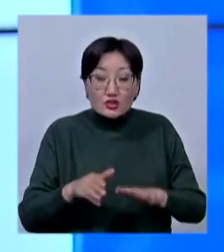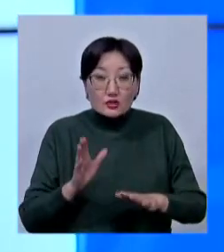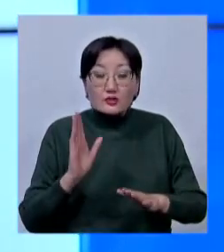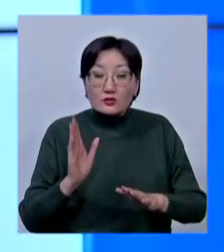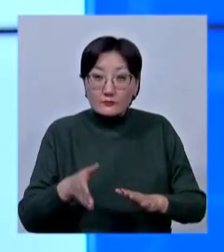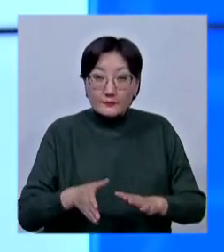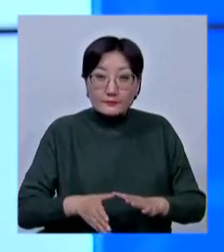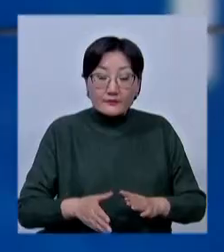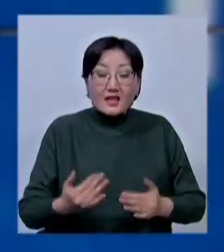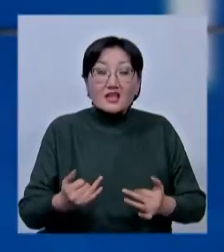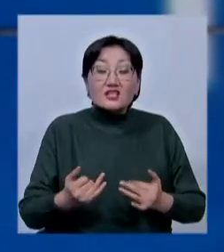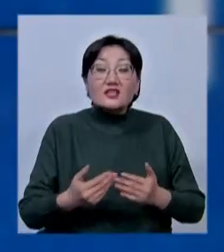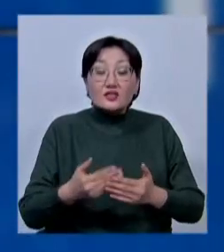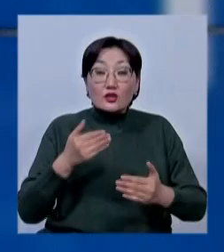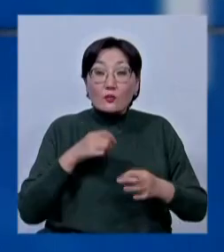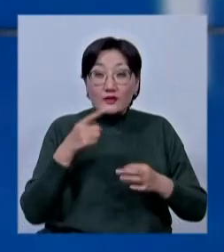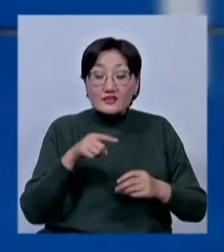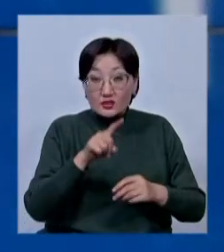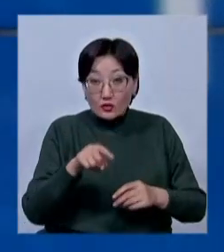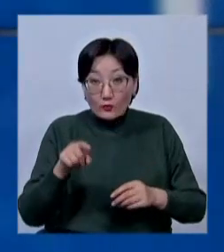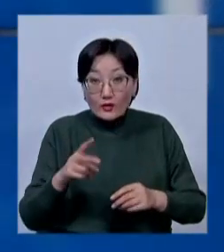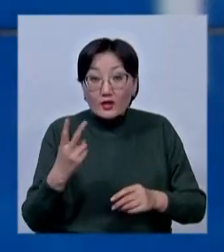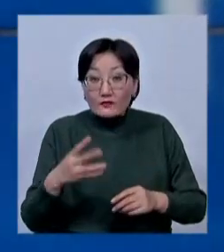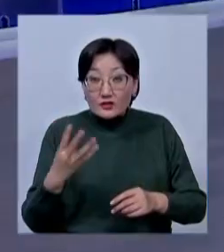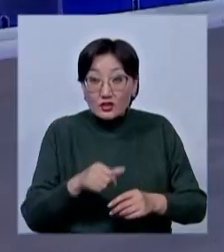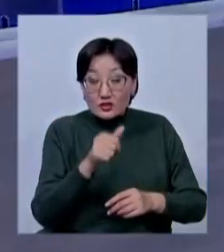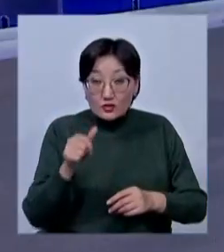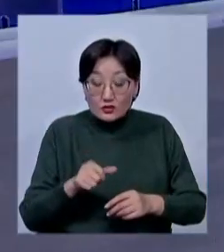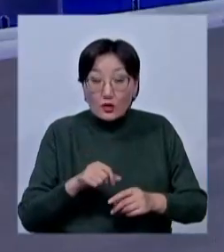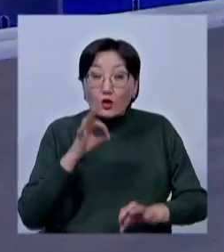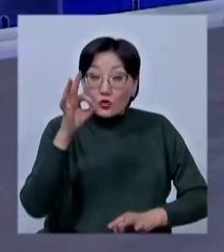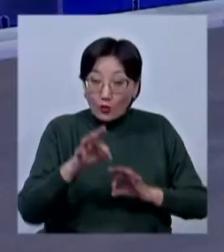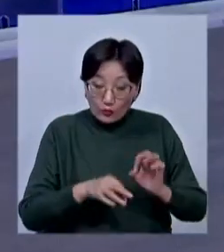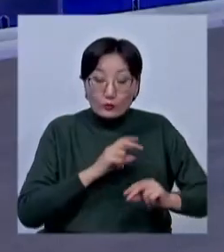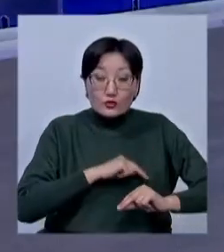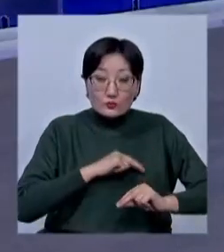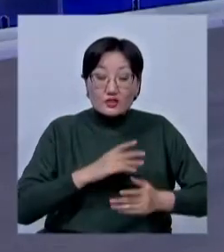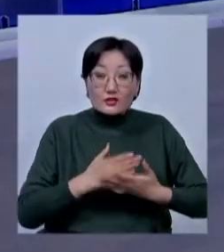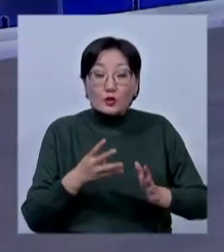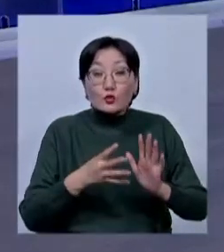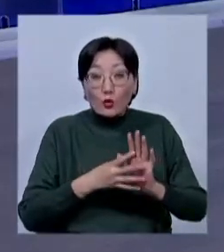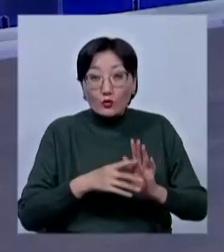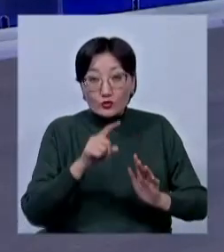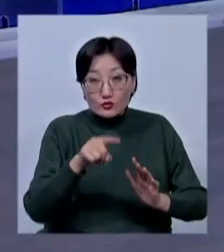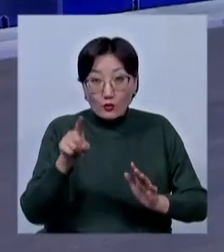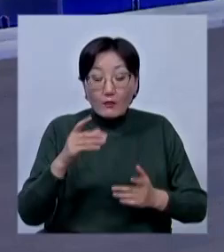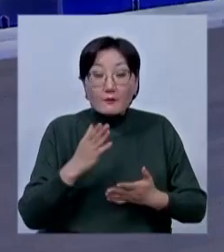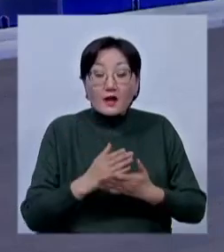ойлайм. Енді жаңағы сіз айтқан нөмірлер тәулік бойы жұмыс істейді, иә? Да, олар тәулік бойы жұмыс істейді, иә. 9 нөмір бар.